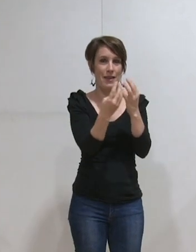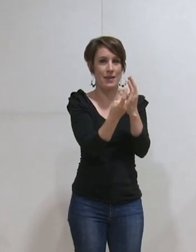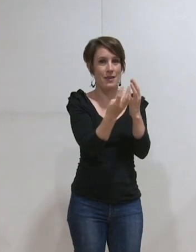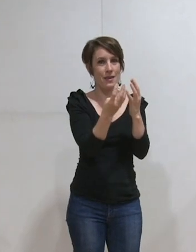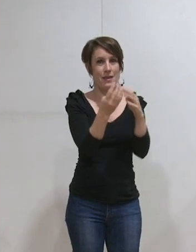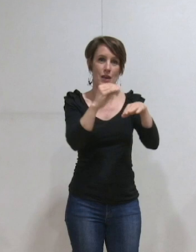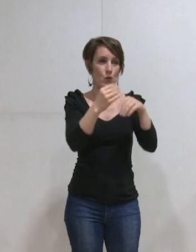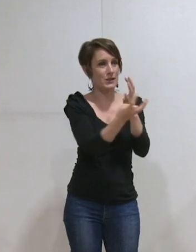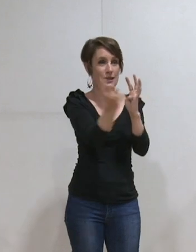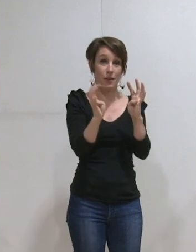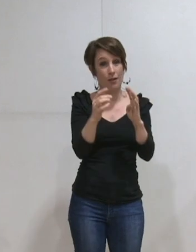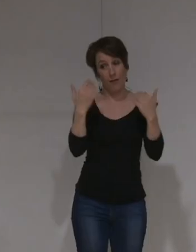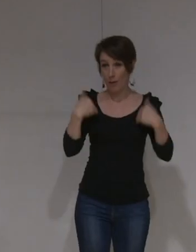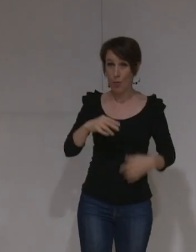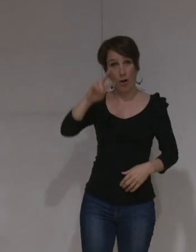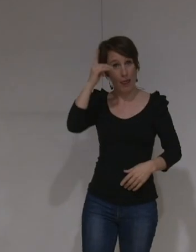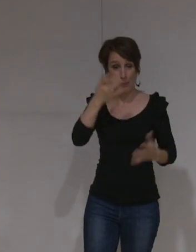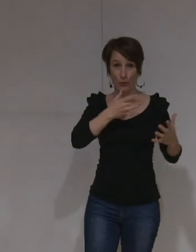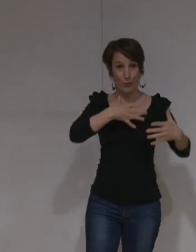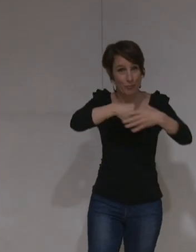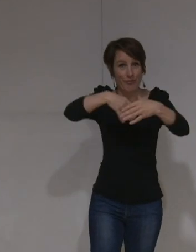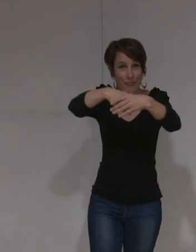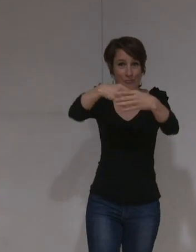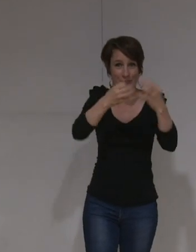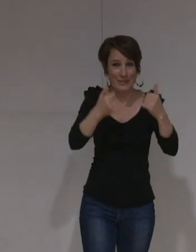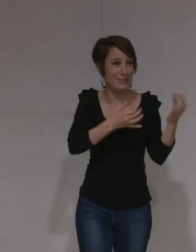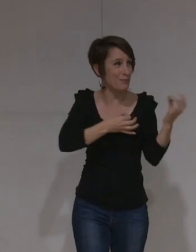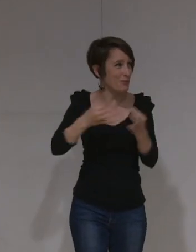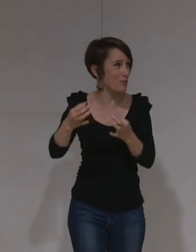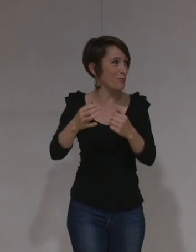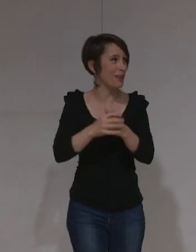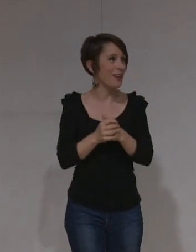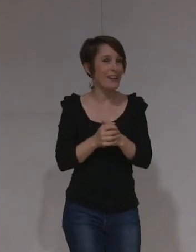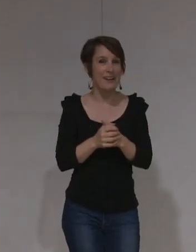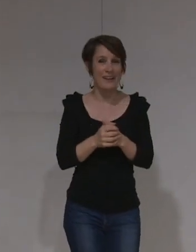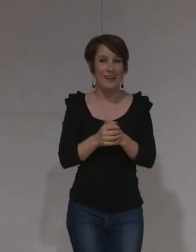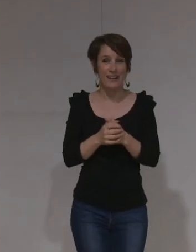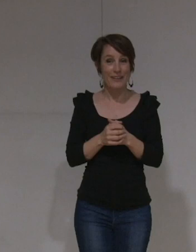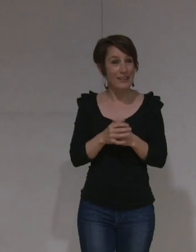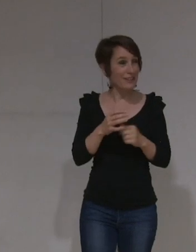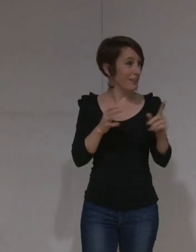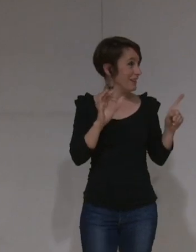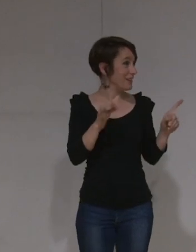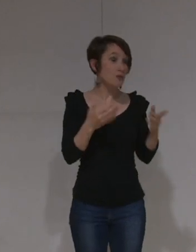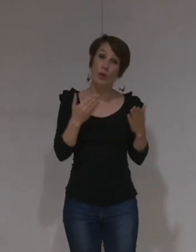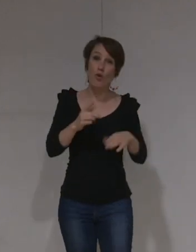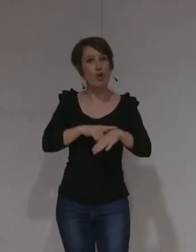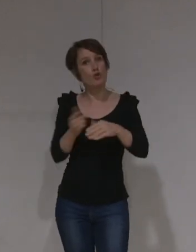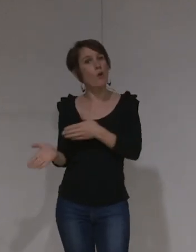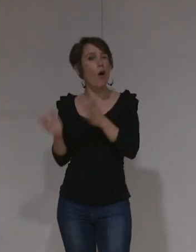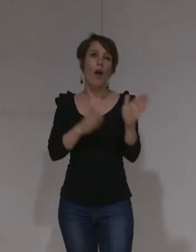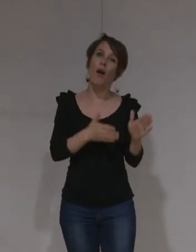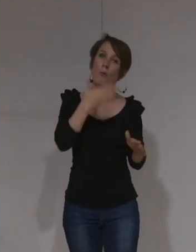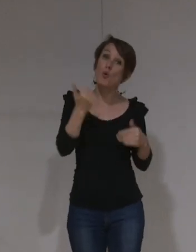commence à devenir un habitué du conseil municipal puisque vous m'avez euh en séance quasi de jours cette fois-ci